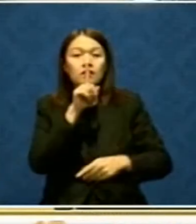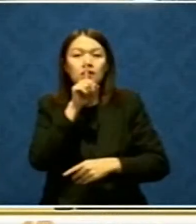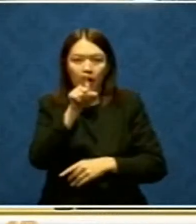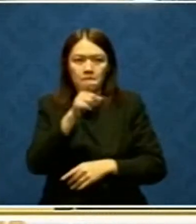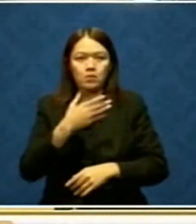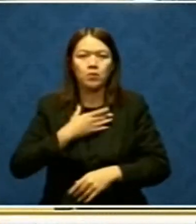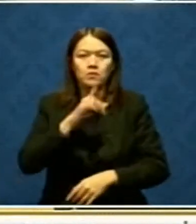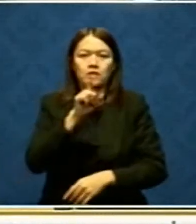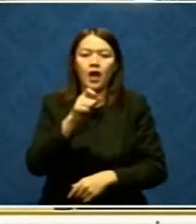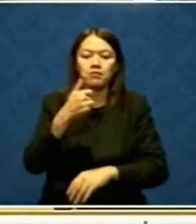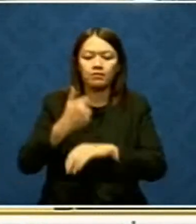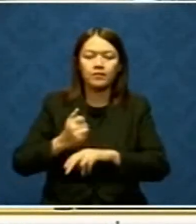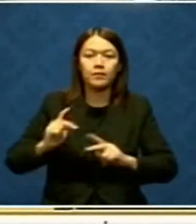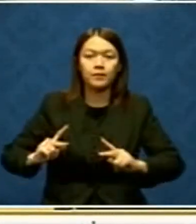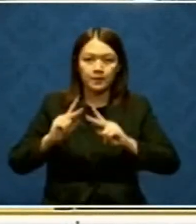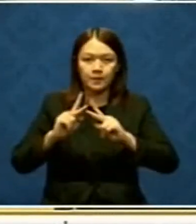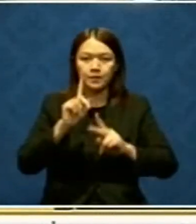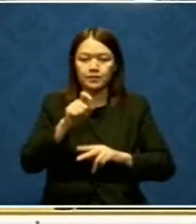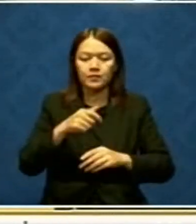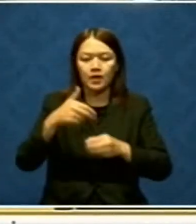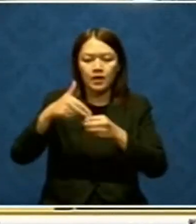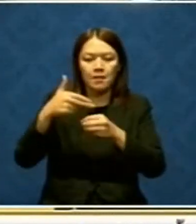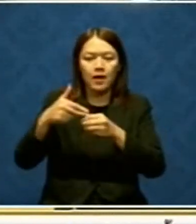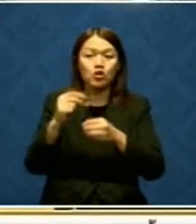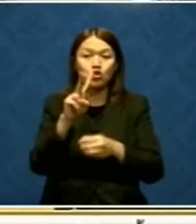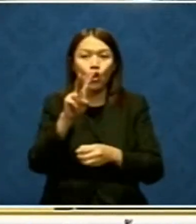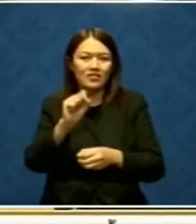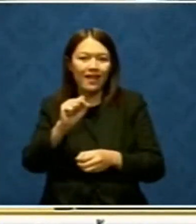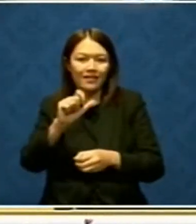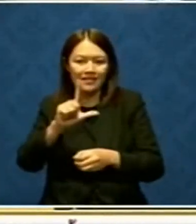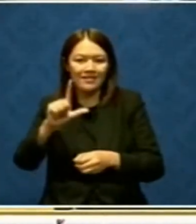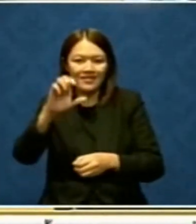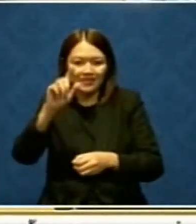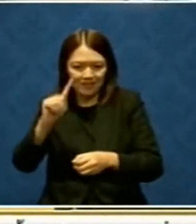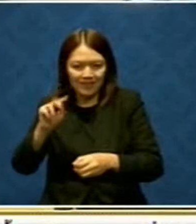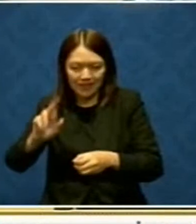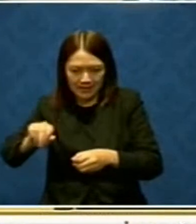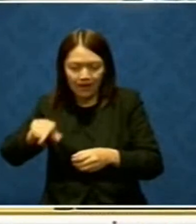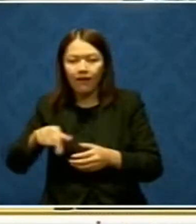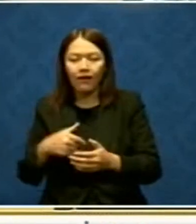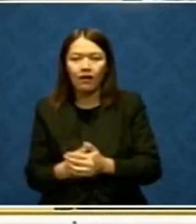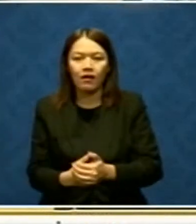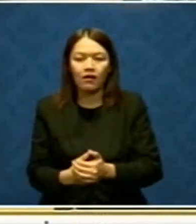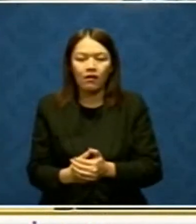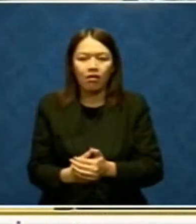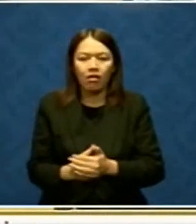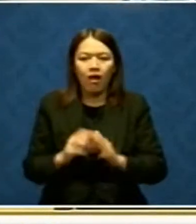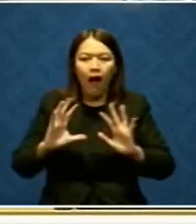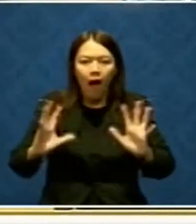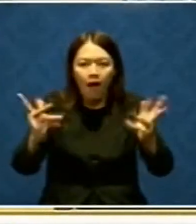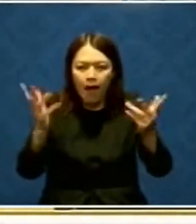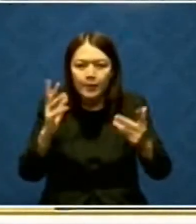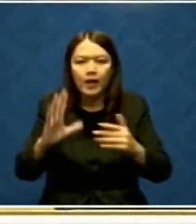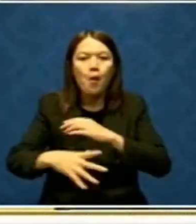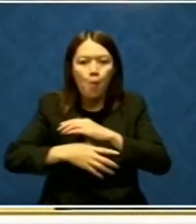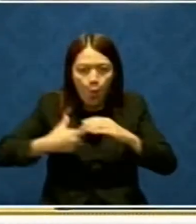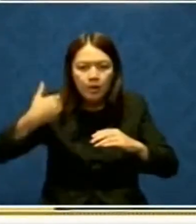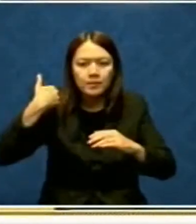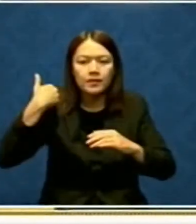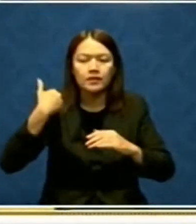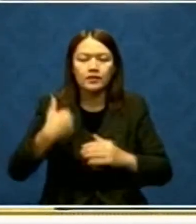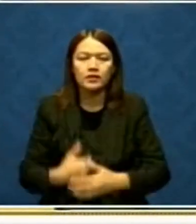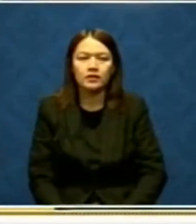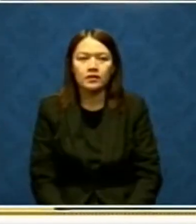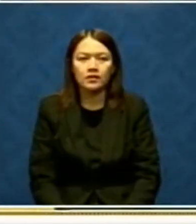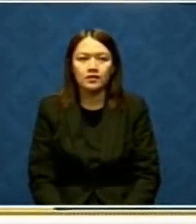แรกครับที่ผมอยากจะถามท่านรัฐมนตรีคือน้ำมัน 200,000 ลิตรมันไม่ได้ระเหยไปเฉยๆหรอกครับมันมีขโมยอยู่แล้วอ่ะไม่ต้องท่าเ